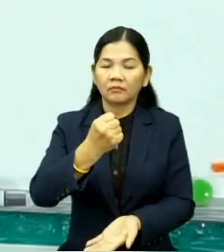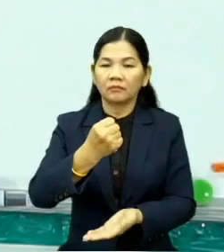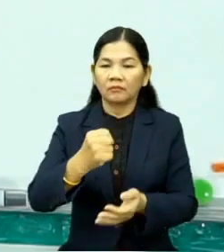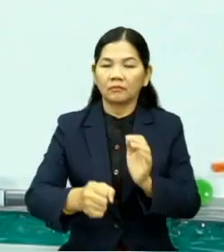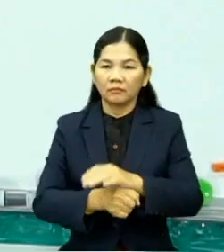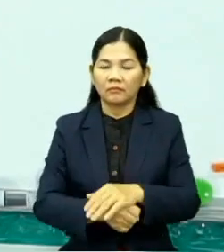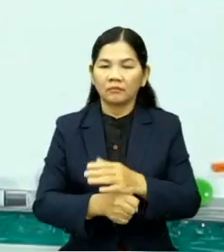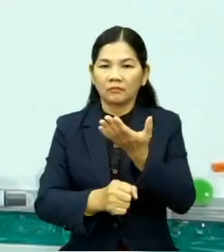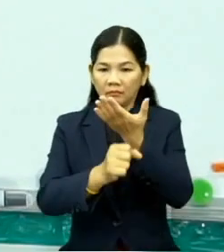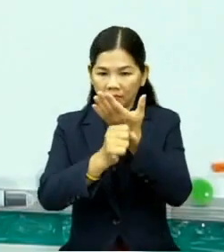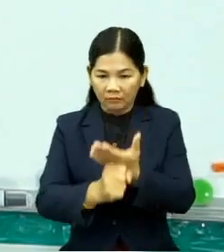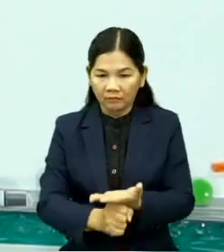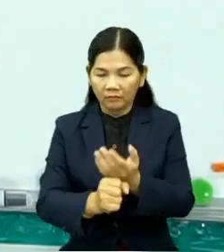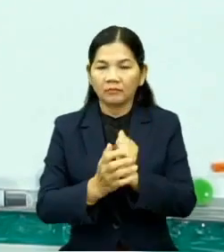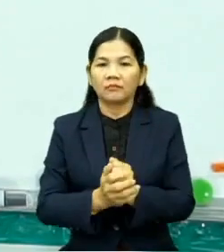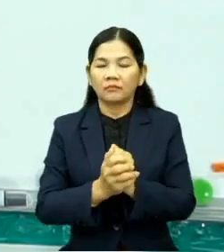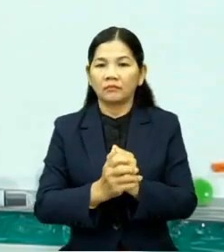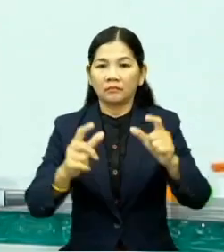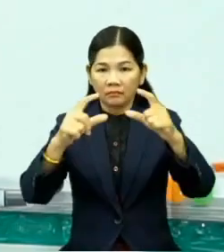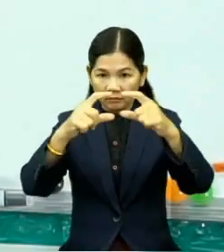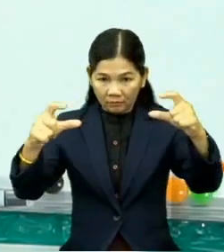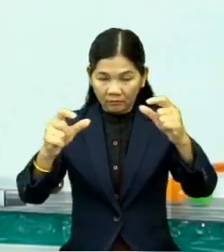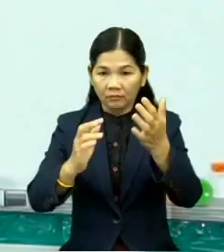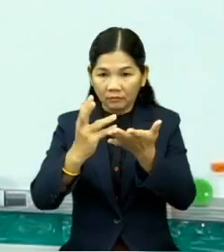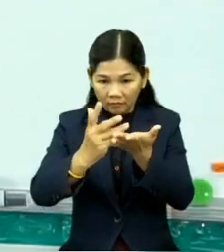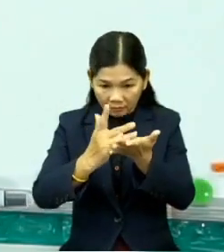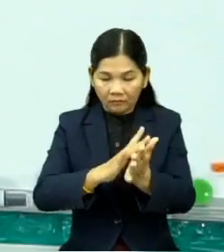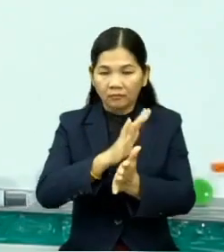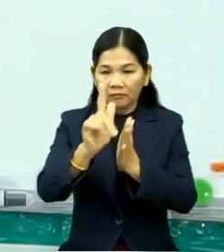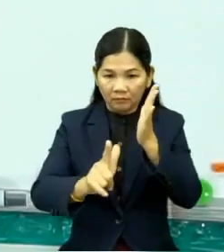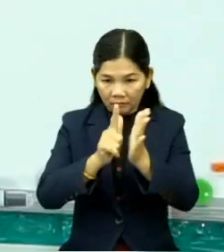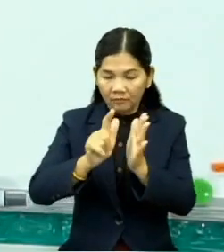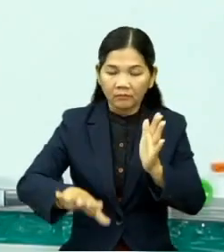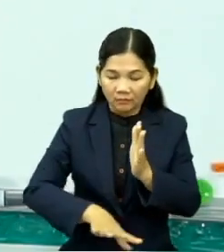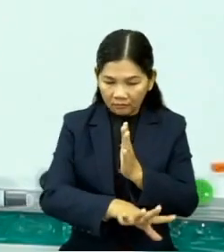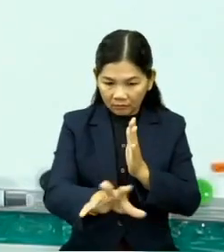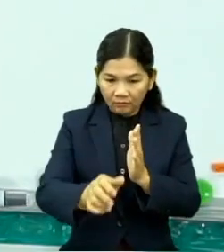ជាអត្តសញ្ញាណជាតិខ្មែរ